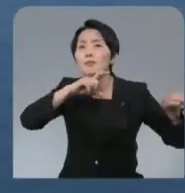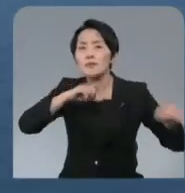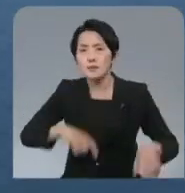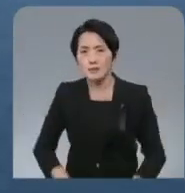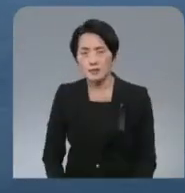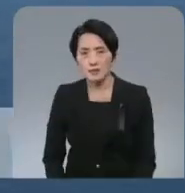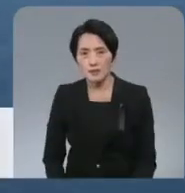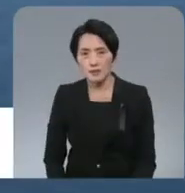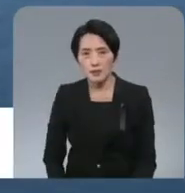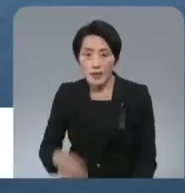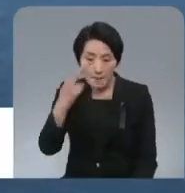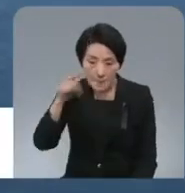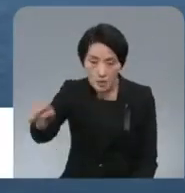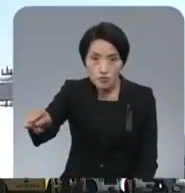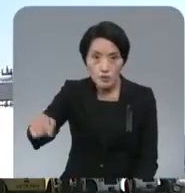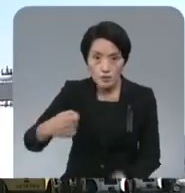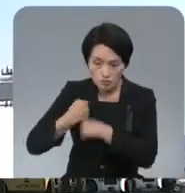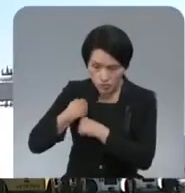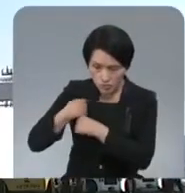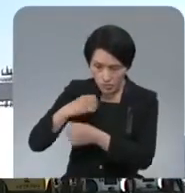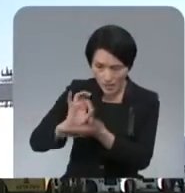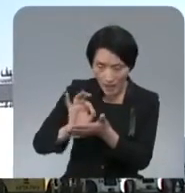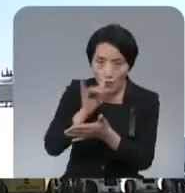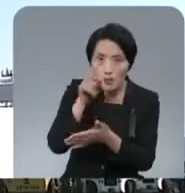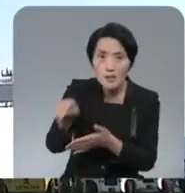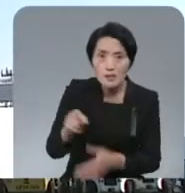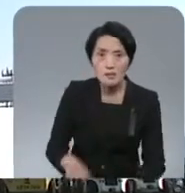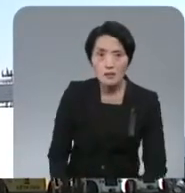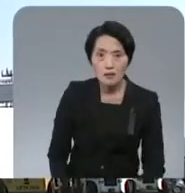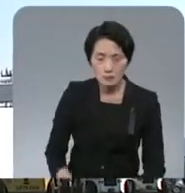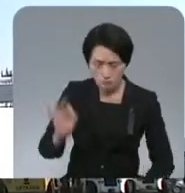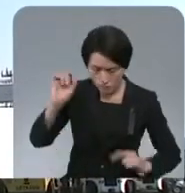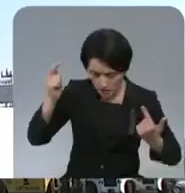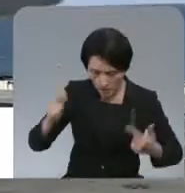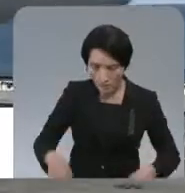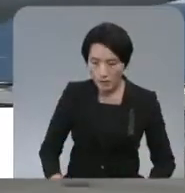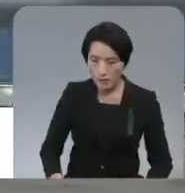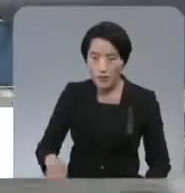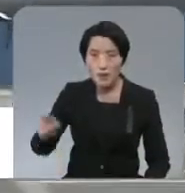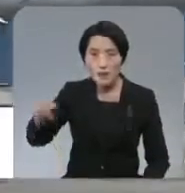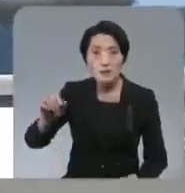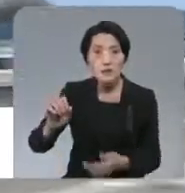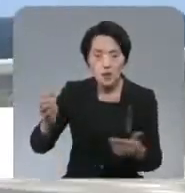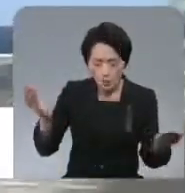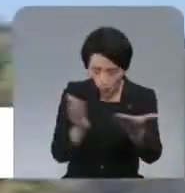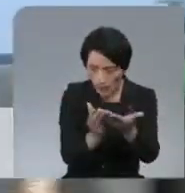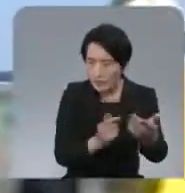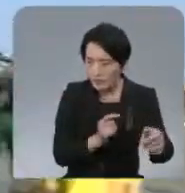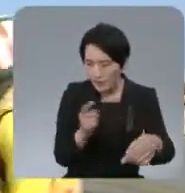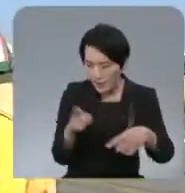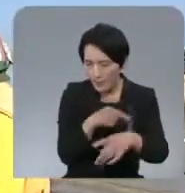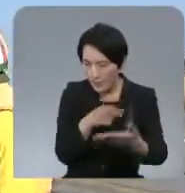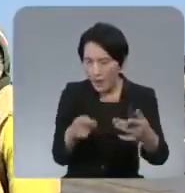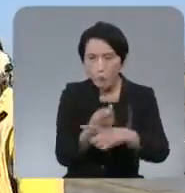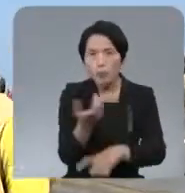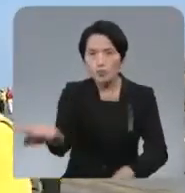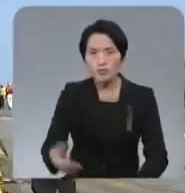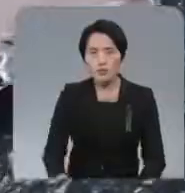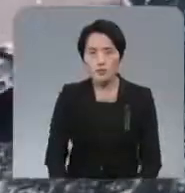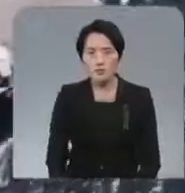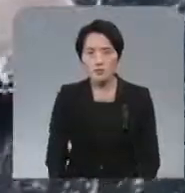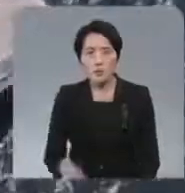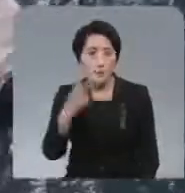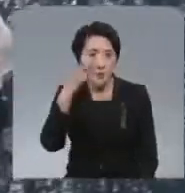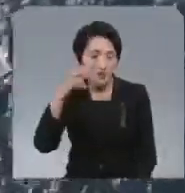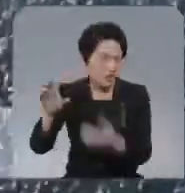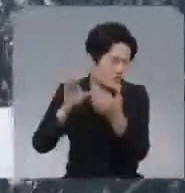Pjöngjang gerichtet sein weiter hieß es in der Erklärung in der gegenwärtigen Lage sei sein großer die Warnung